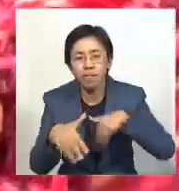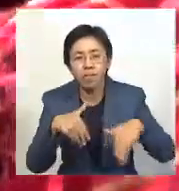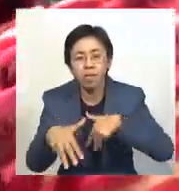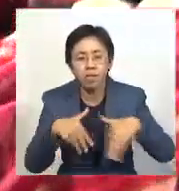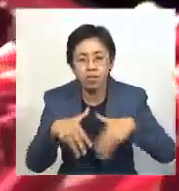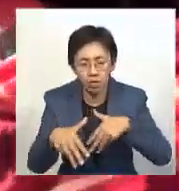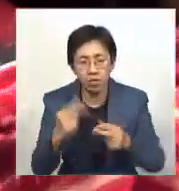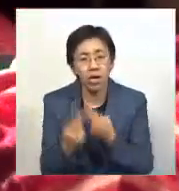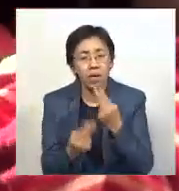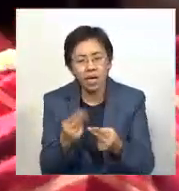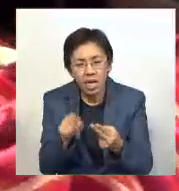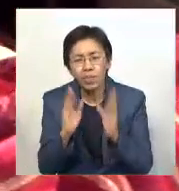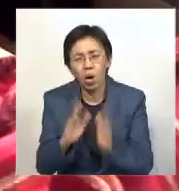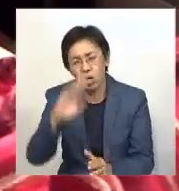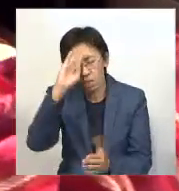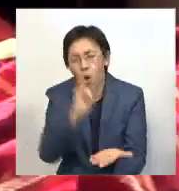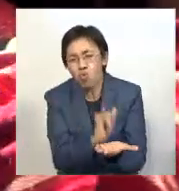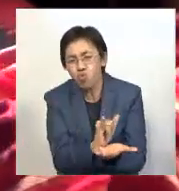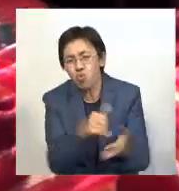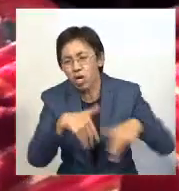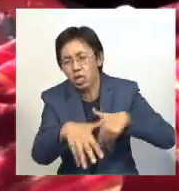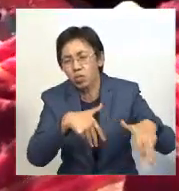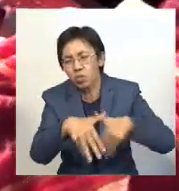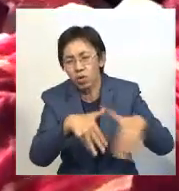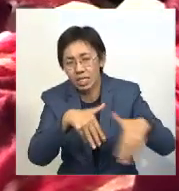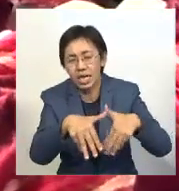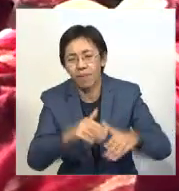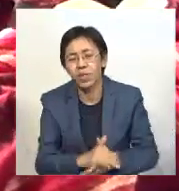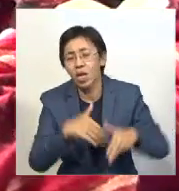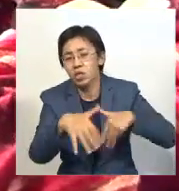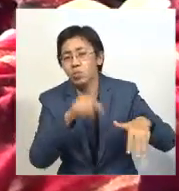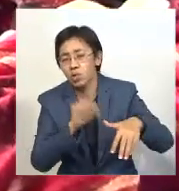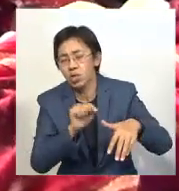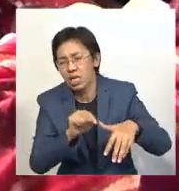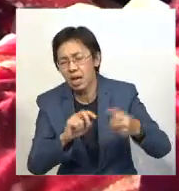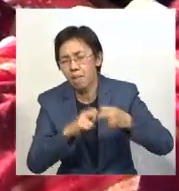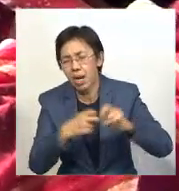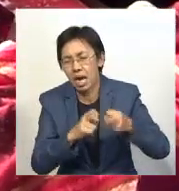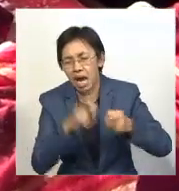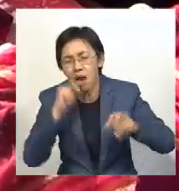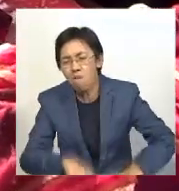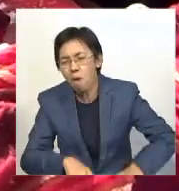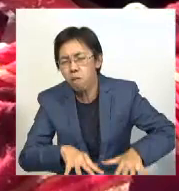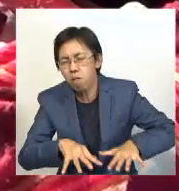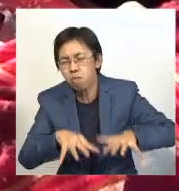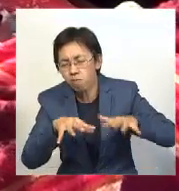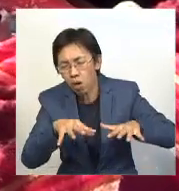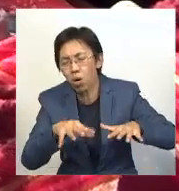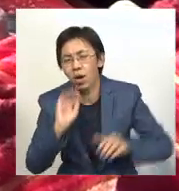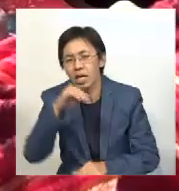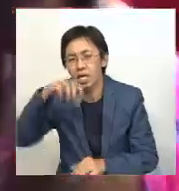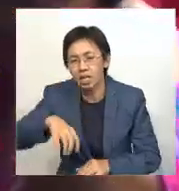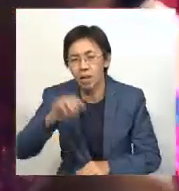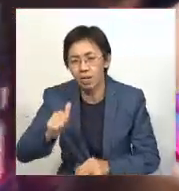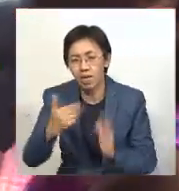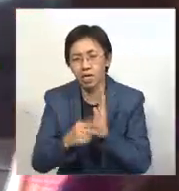าชนโดยเฉพาะผู้ป่วยที่อยู่ในชุมชนทุ่งสะค่ะซึ่งเป็นกลุ่มที่ได้รับผลกระทบจากน้ำท่วมในเขตเทศบา